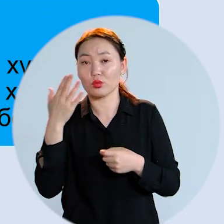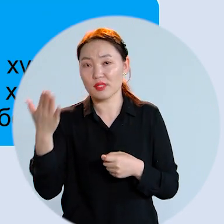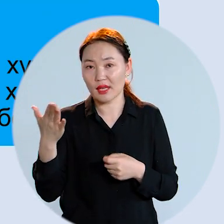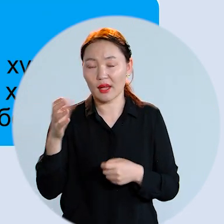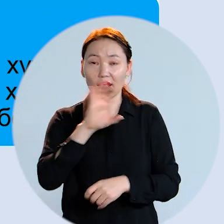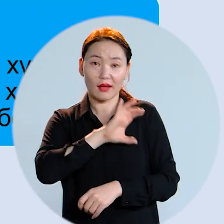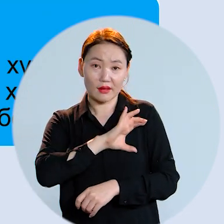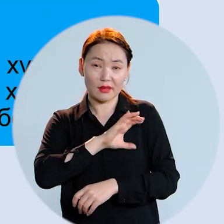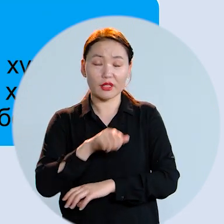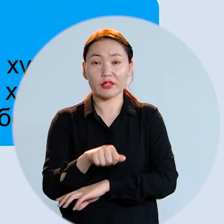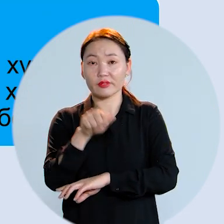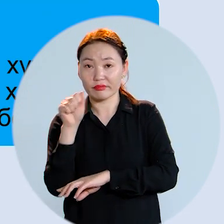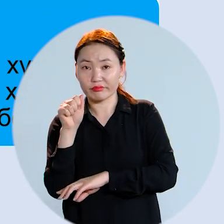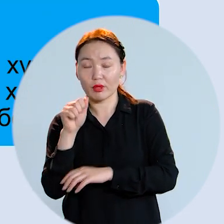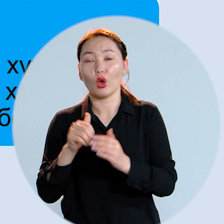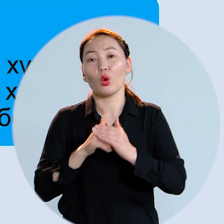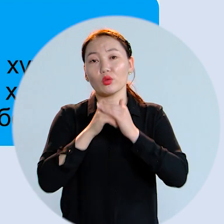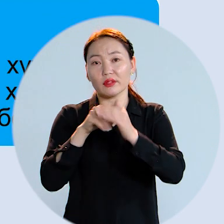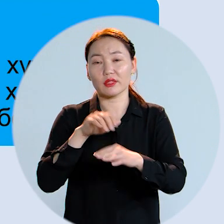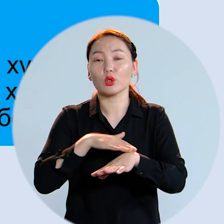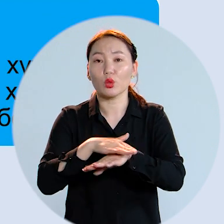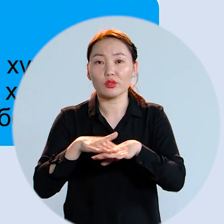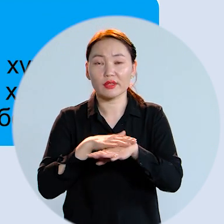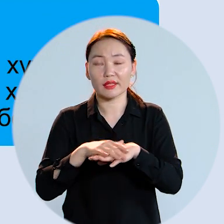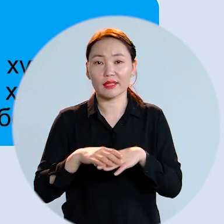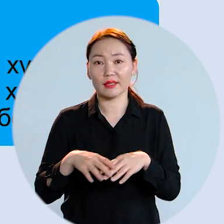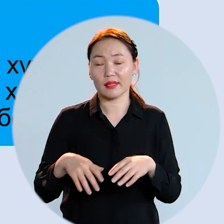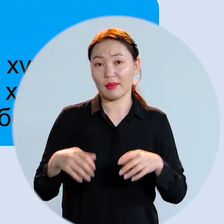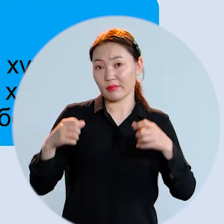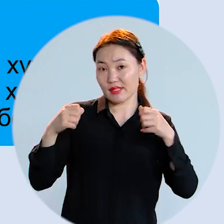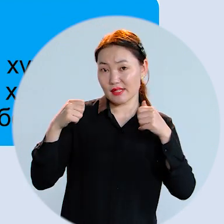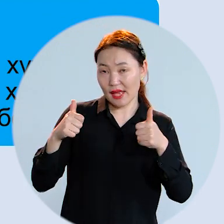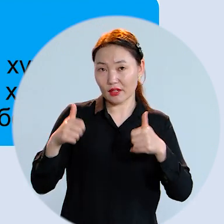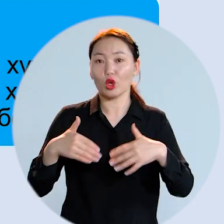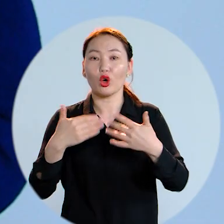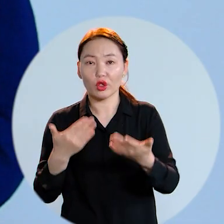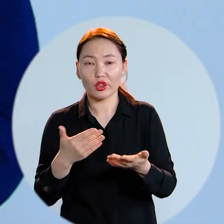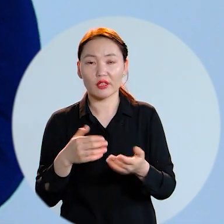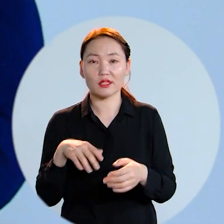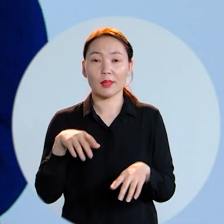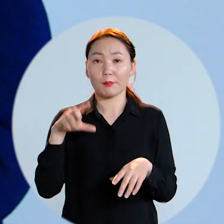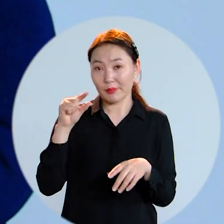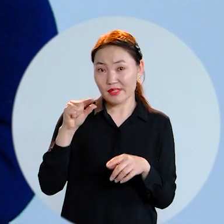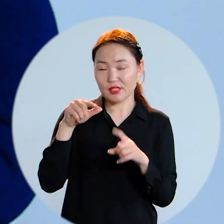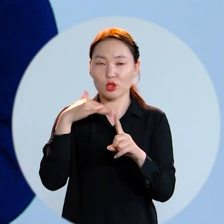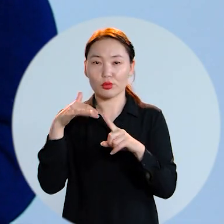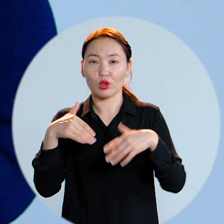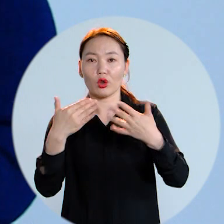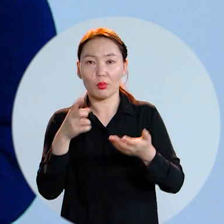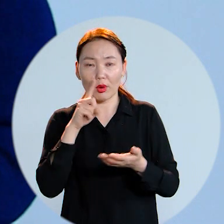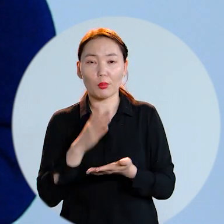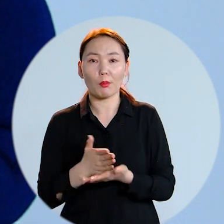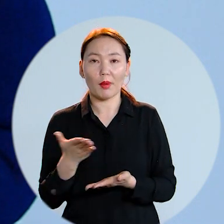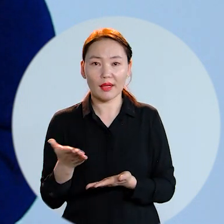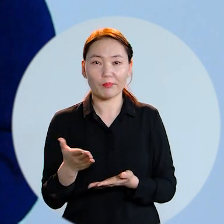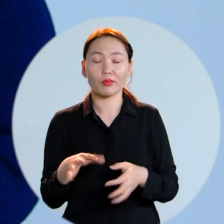хүндэтгэл, уучлал хүндэтгэлийг бол эрхэн болгоорой гэсэн ийм бяцхан зөвлөмжийг өгмөр байна. Баярлалаа багшаа. Бид